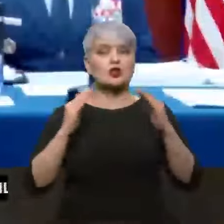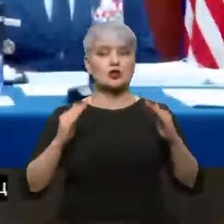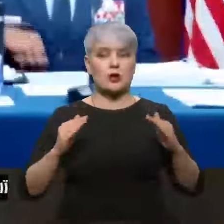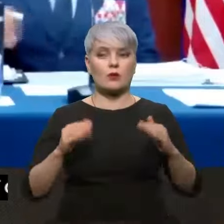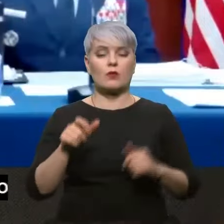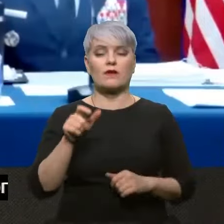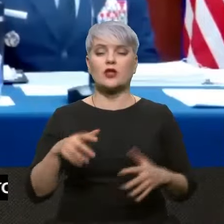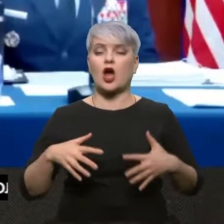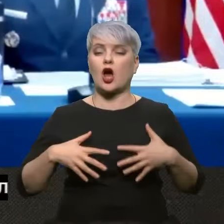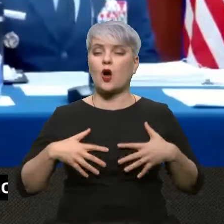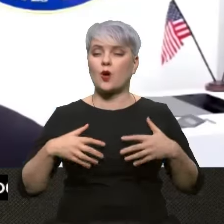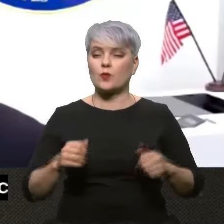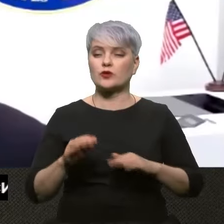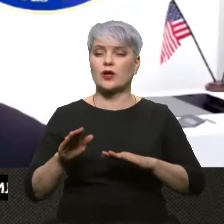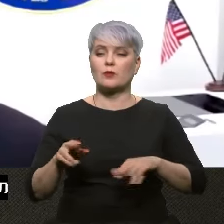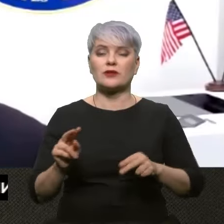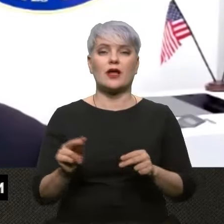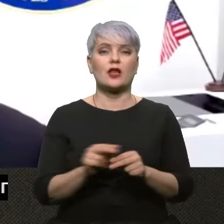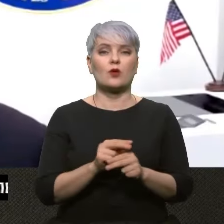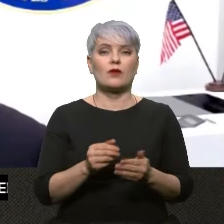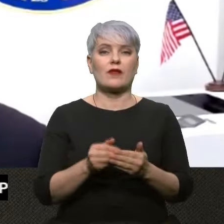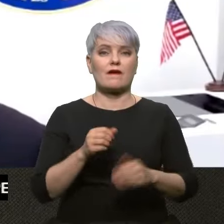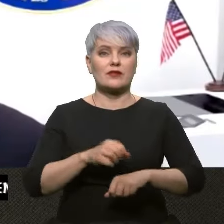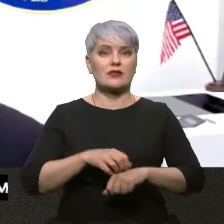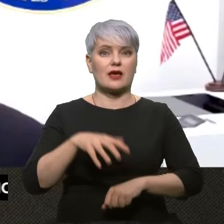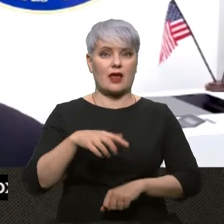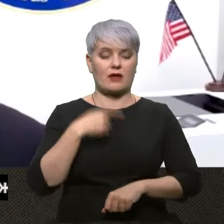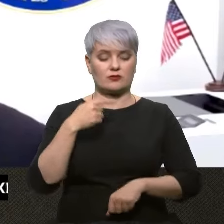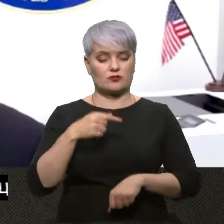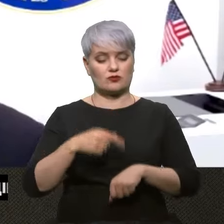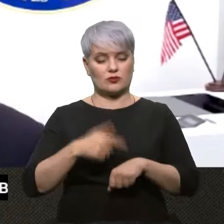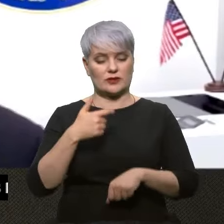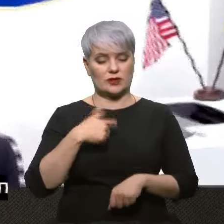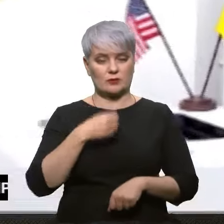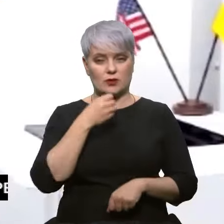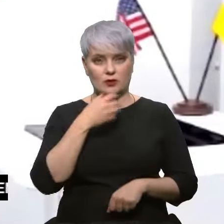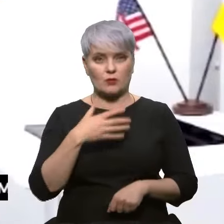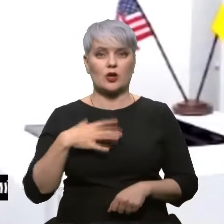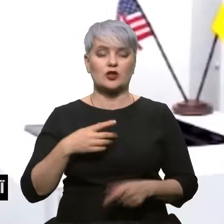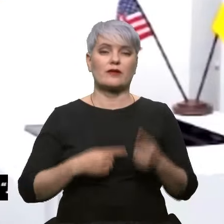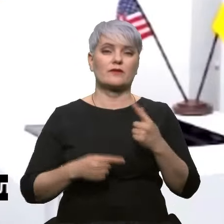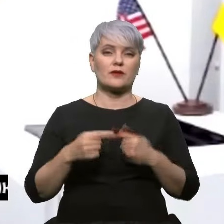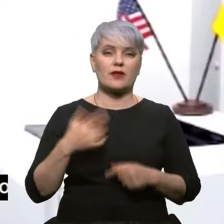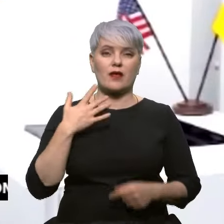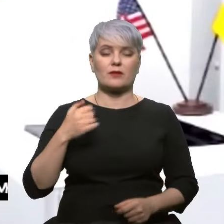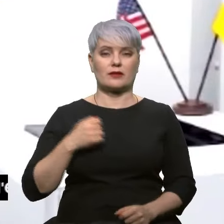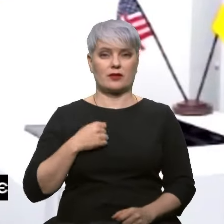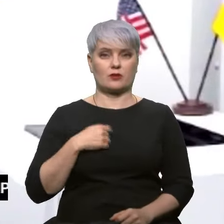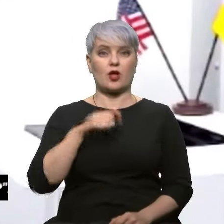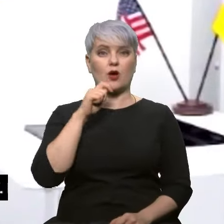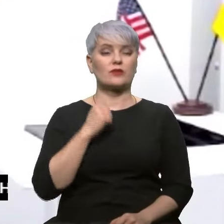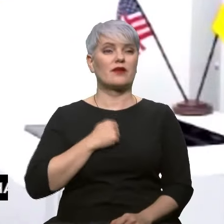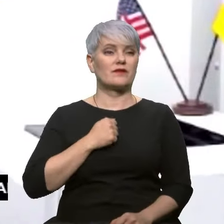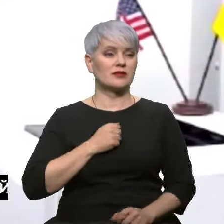з нетерпінням чекає на повернення до Пентагону. Українські бійці, говорив, продовжують завдавати кремлівським силам чималих втрат, а